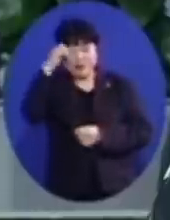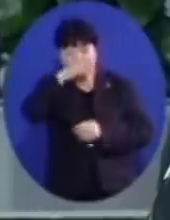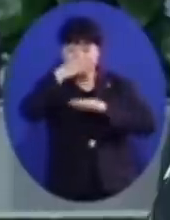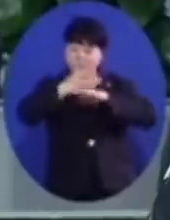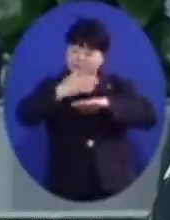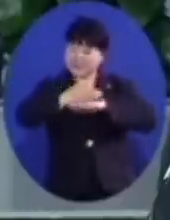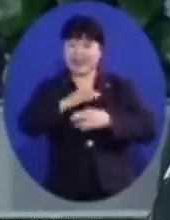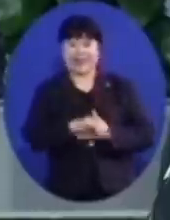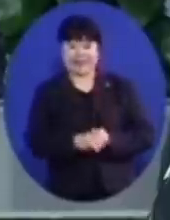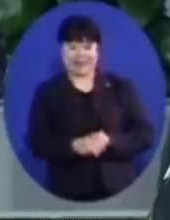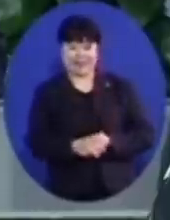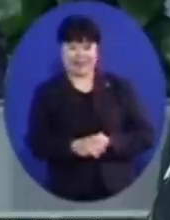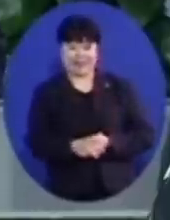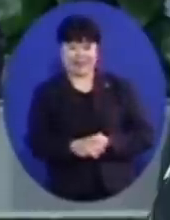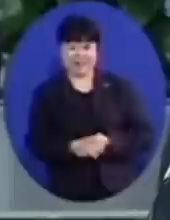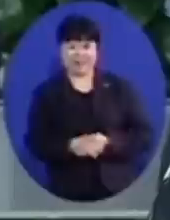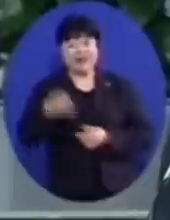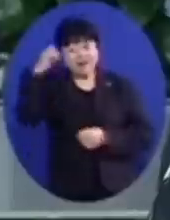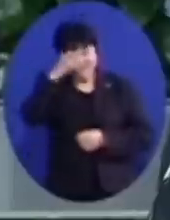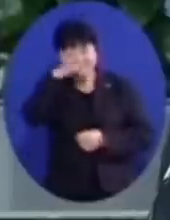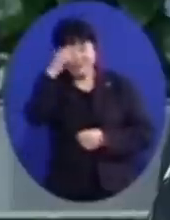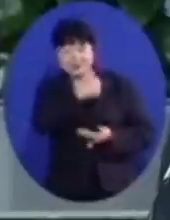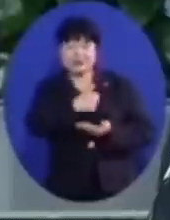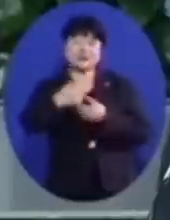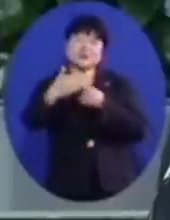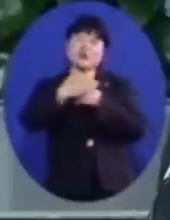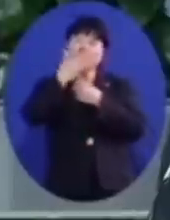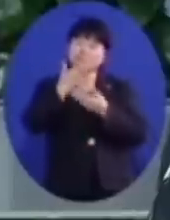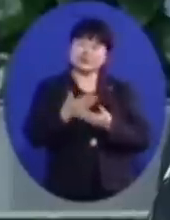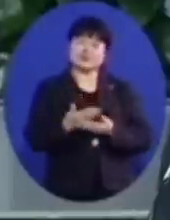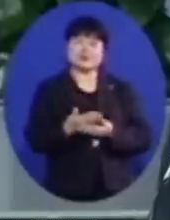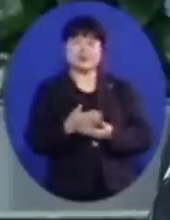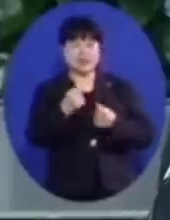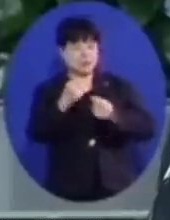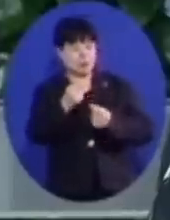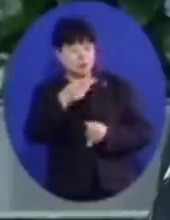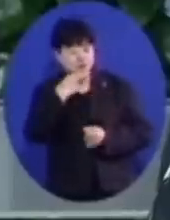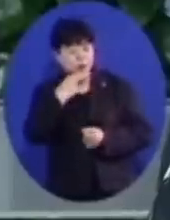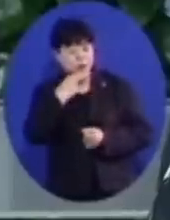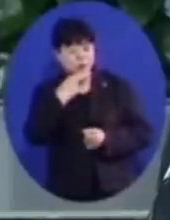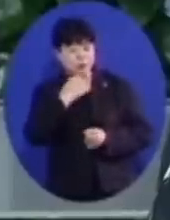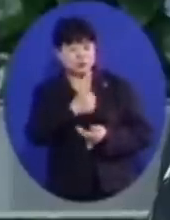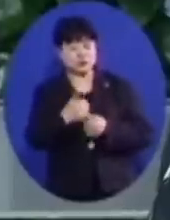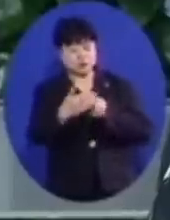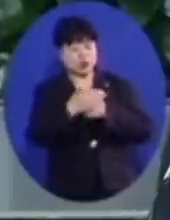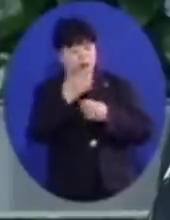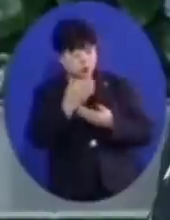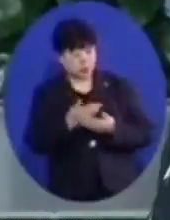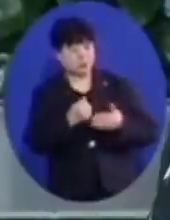않습니까 나는 그저 그저 주님의 도움으로 살았지 내 힘으로 사는 것이 아무도 없습니다